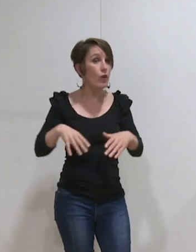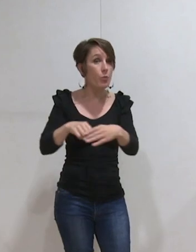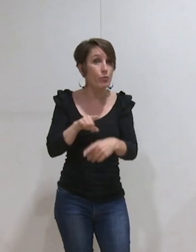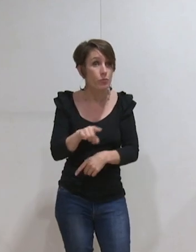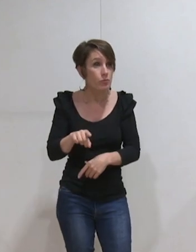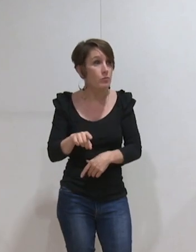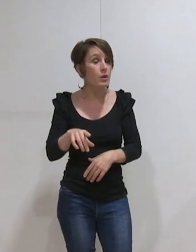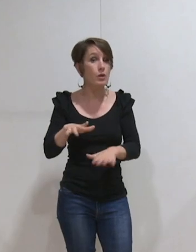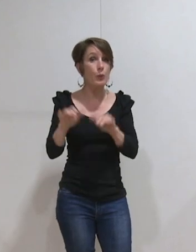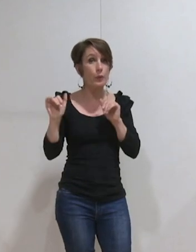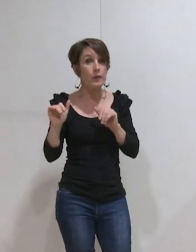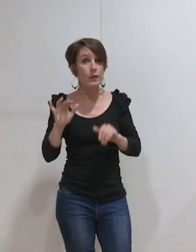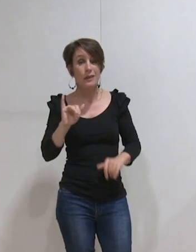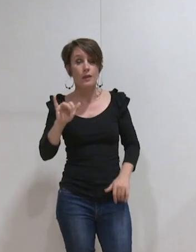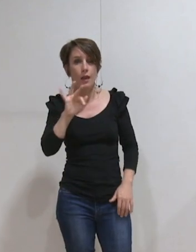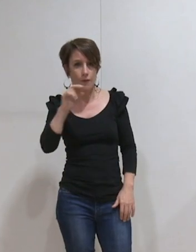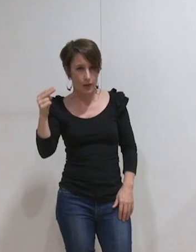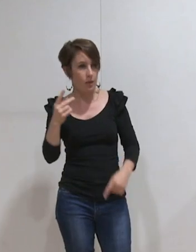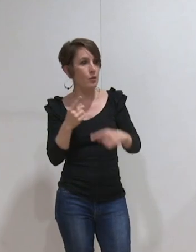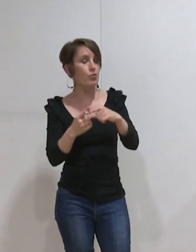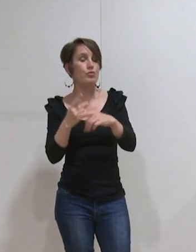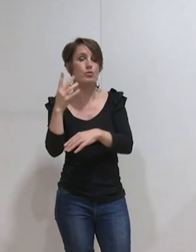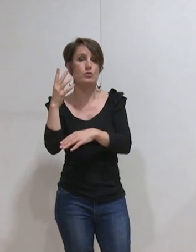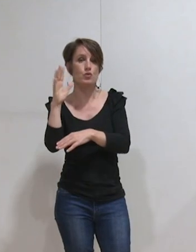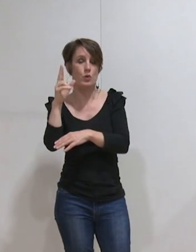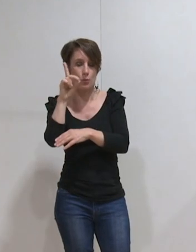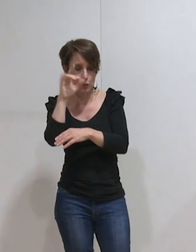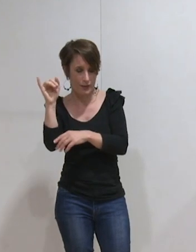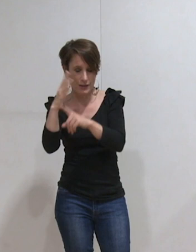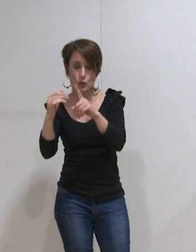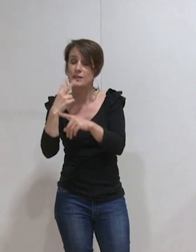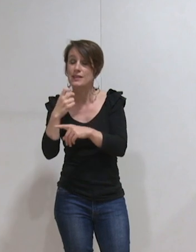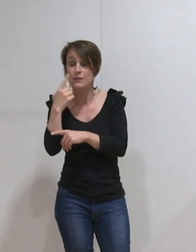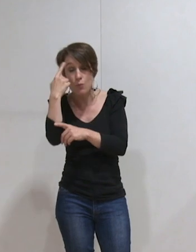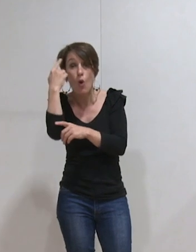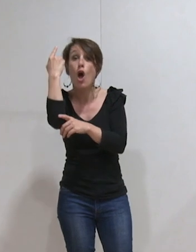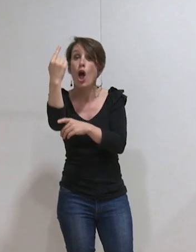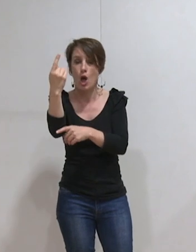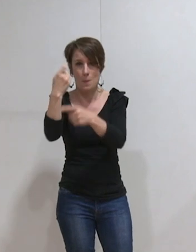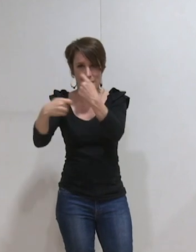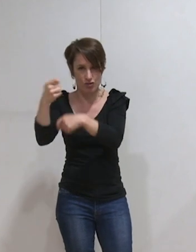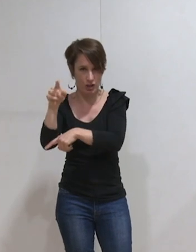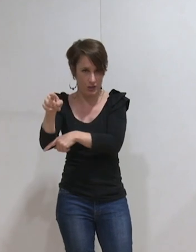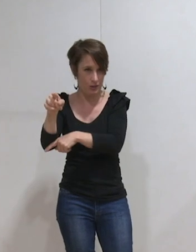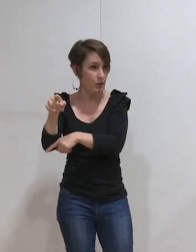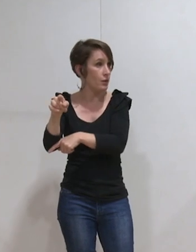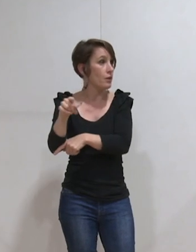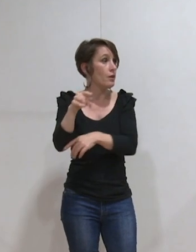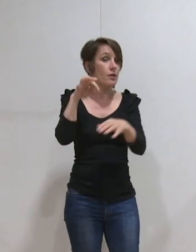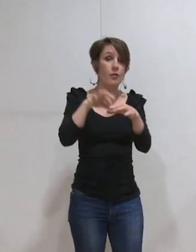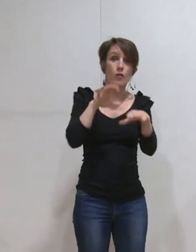s'abstient donc le Front national plus le groupe umpudi société civile pour un marché qui vote